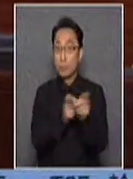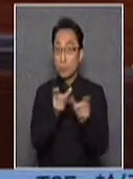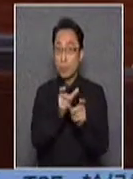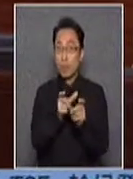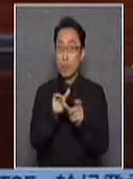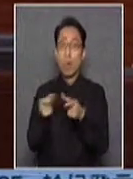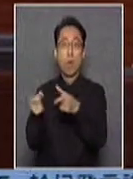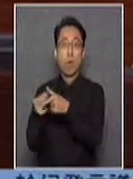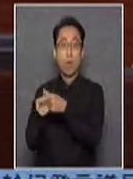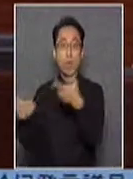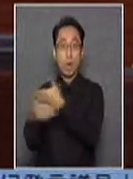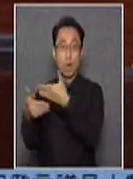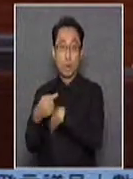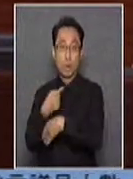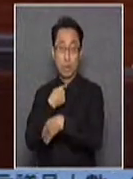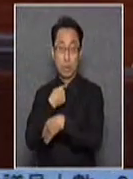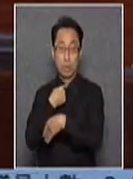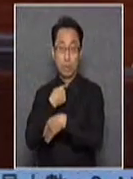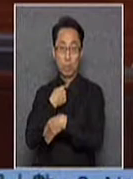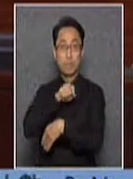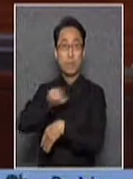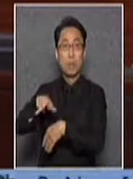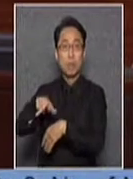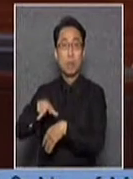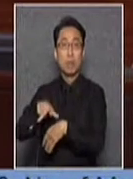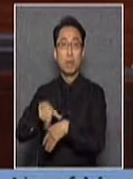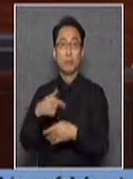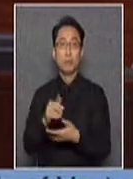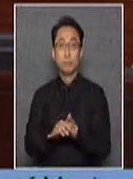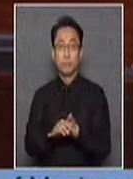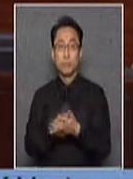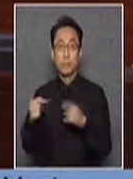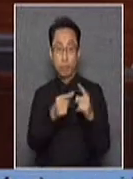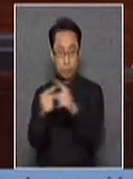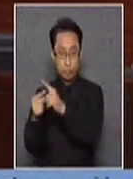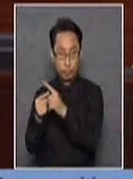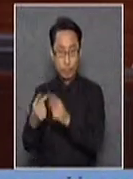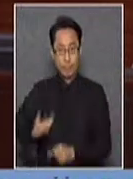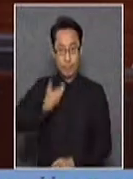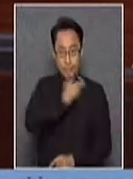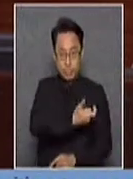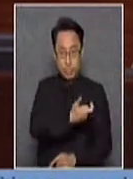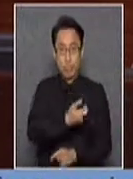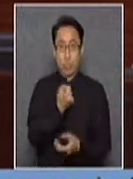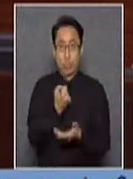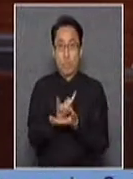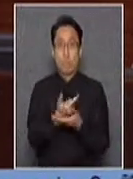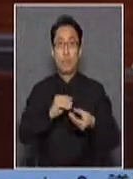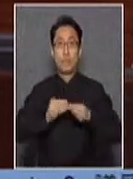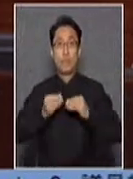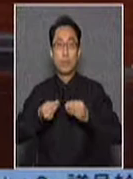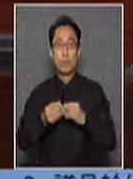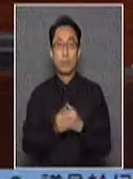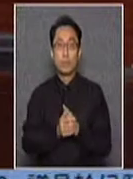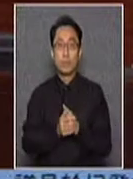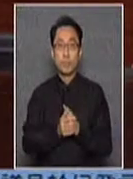公共交通嘅需求咧，導致到香港市民咧係被迫支付貴嘅票價，亦都令到好多